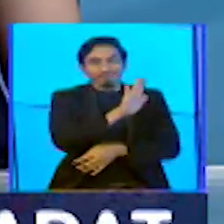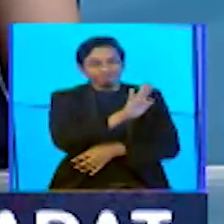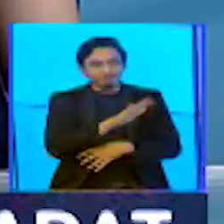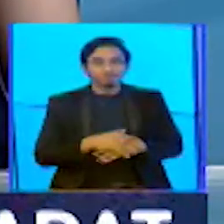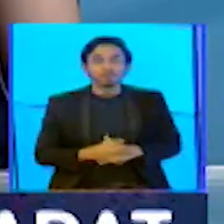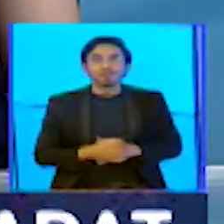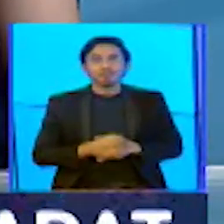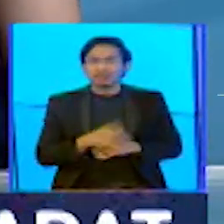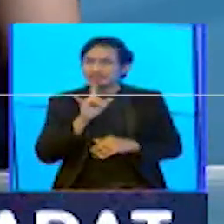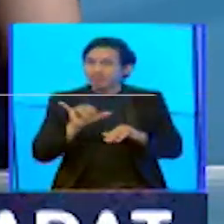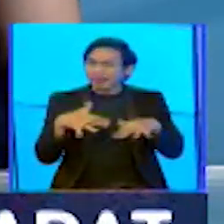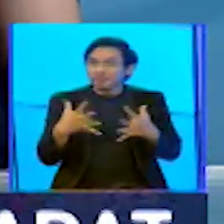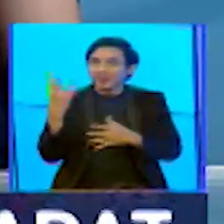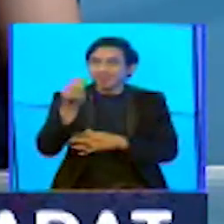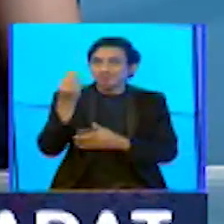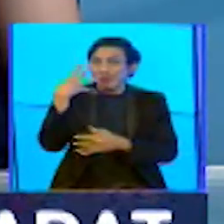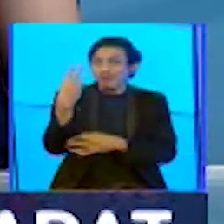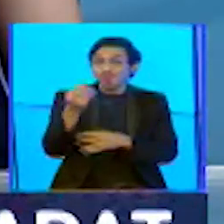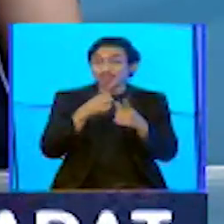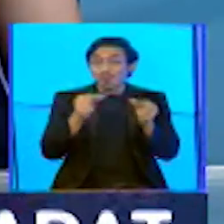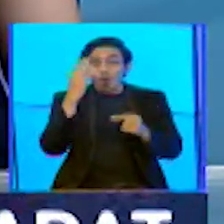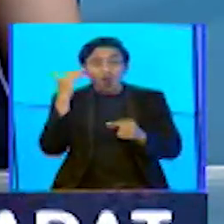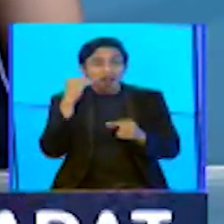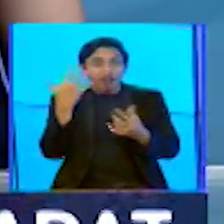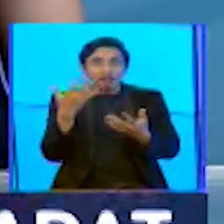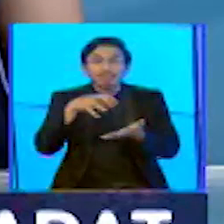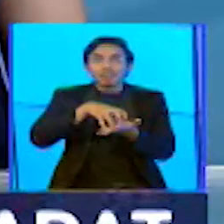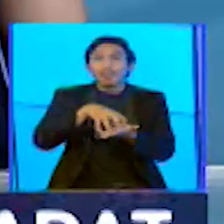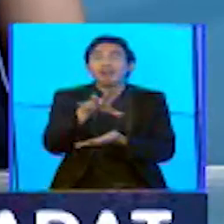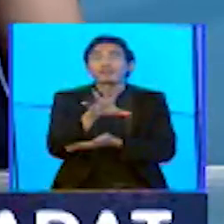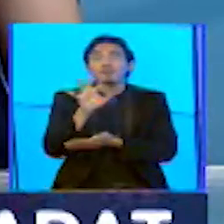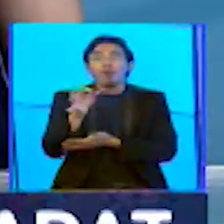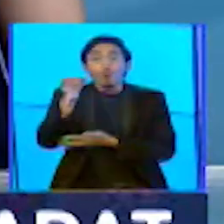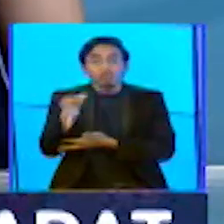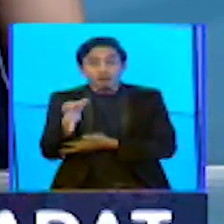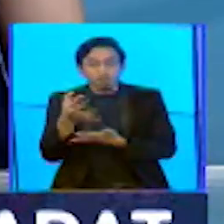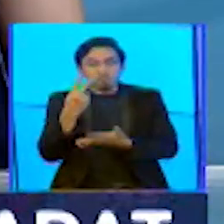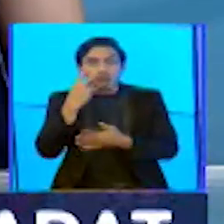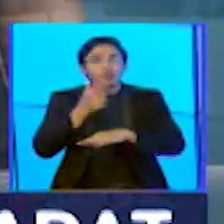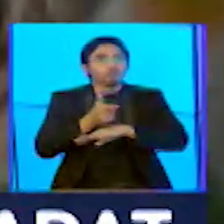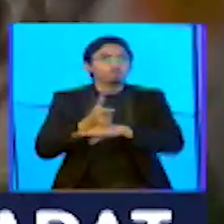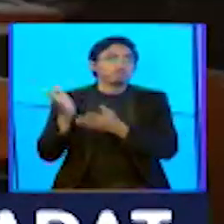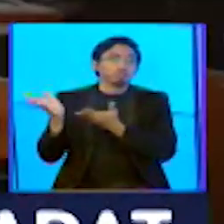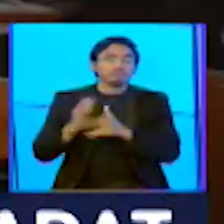apa berwisata di Kampung Jepang Korea di 50 kota? Berikut liputannya untuk Anda.